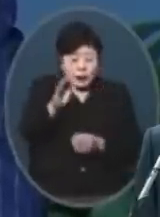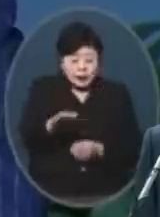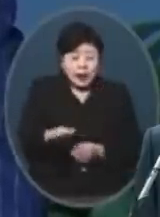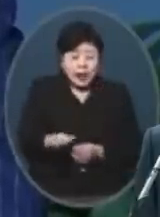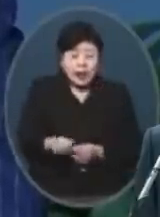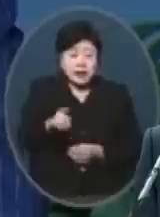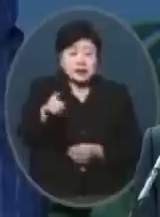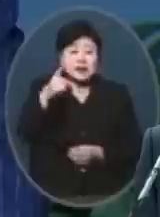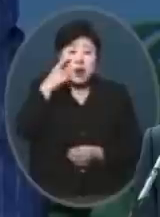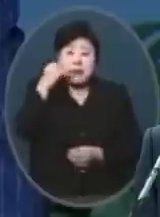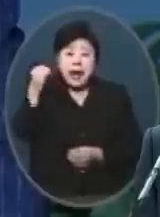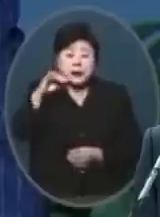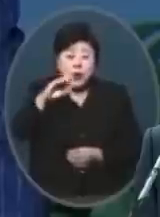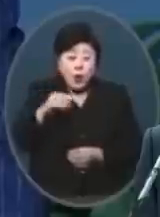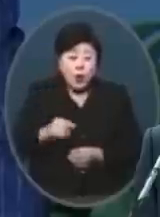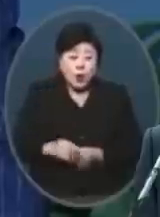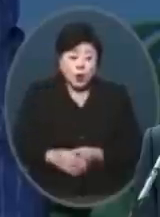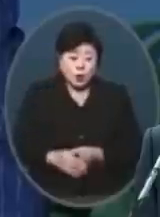그런 엄마도